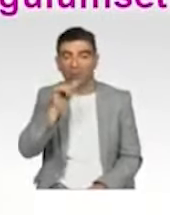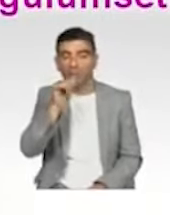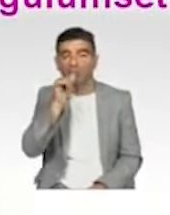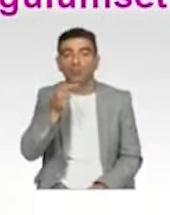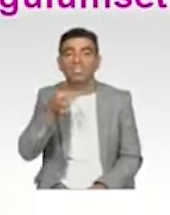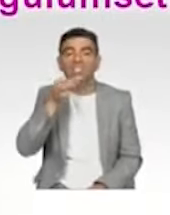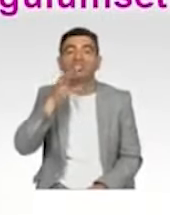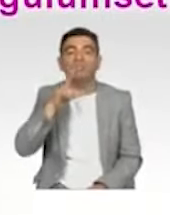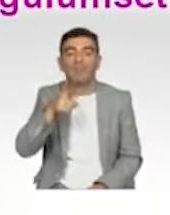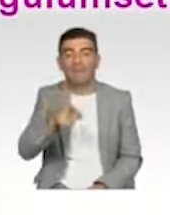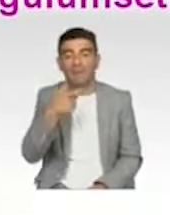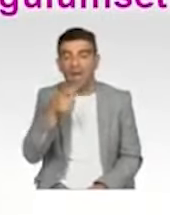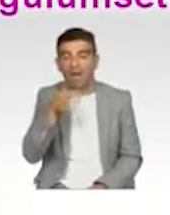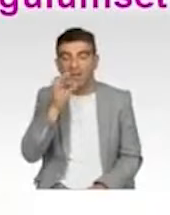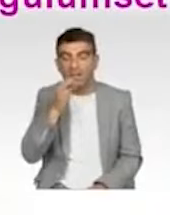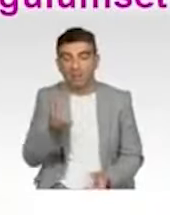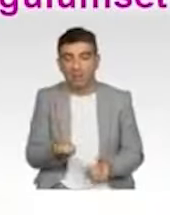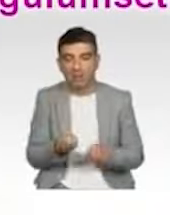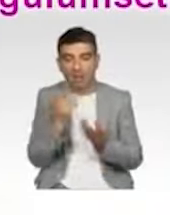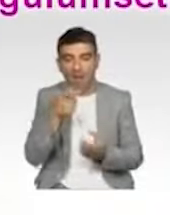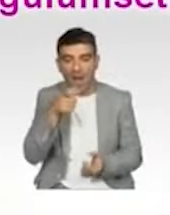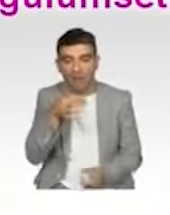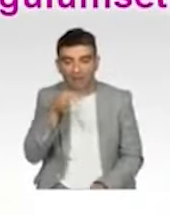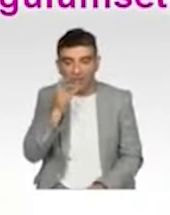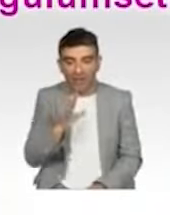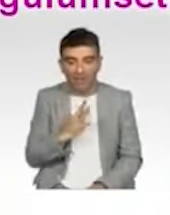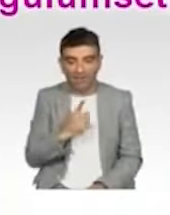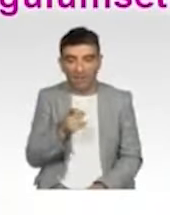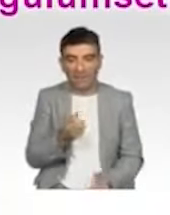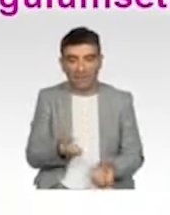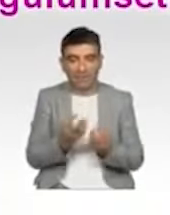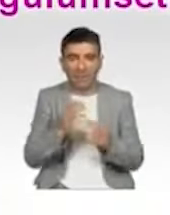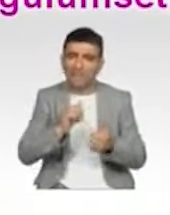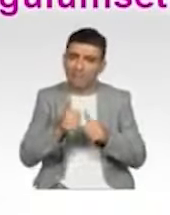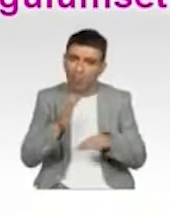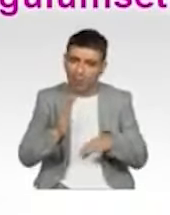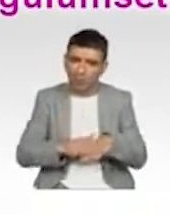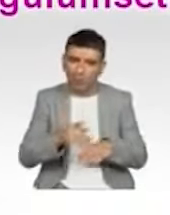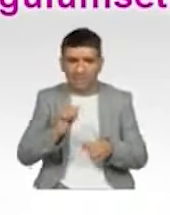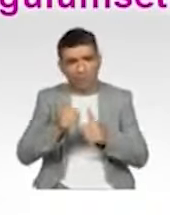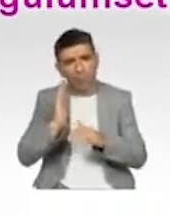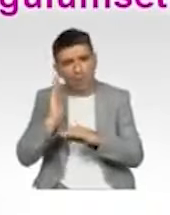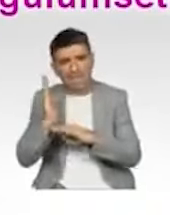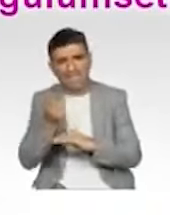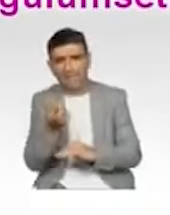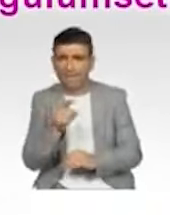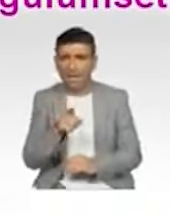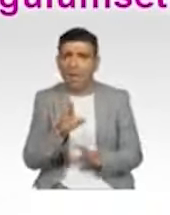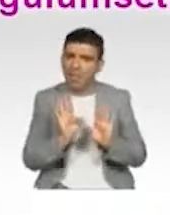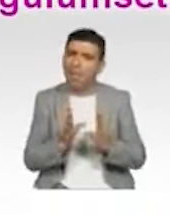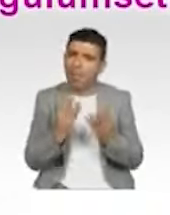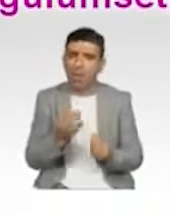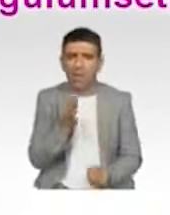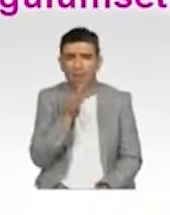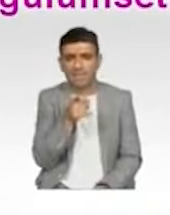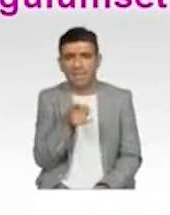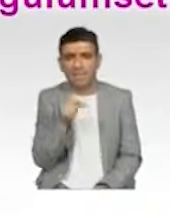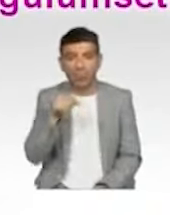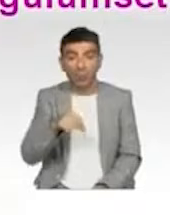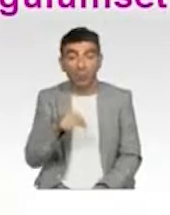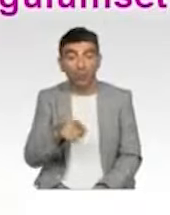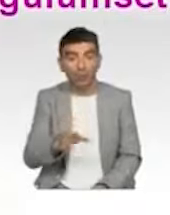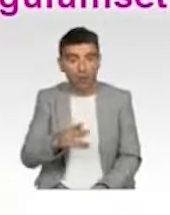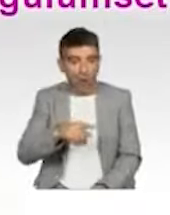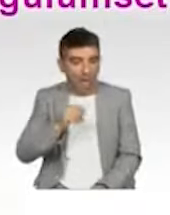içmeyip kahve içtiği için... Ya sabah kalkar kalkmaz kahve içen var ya. Evet. Ya spor yapıyordur, spora gidecektir birazdan, tamam olabilir ama bu